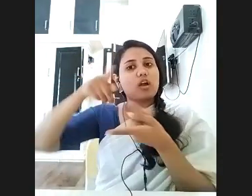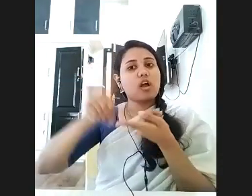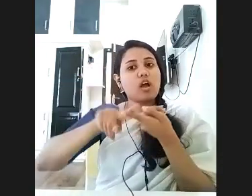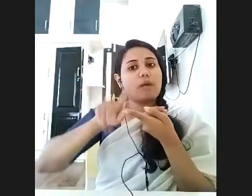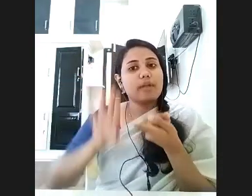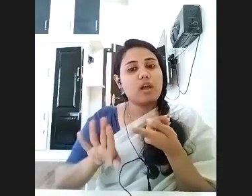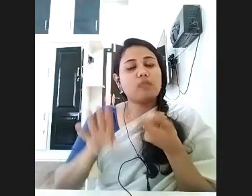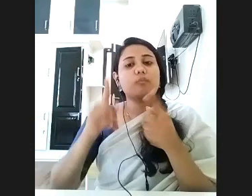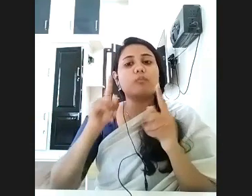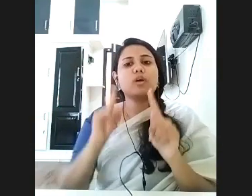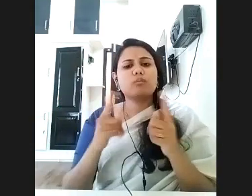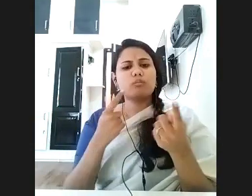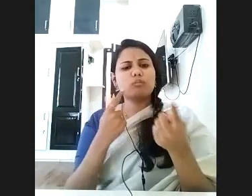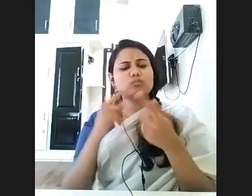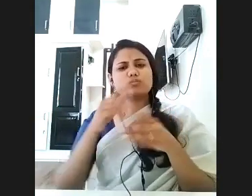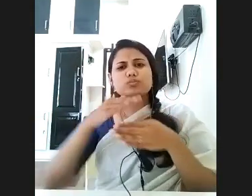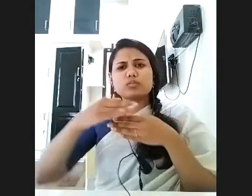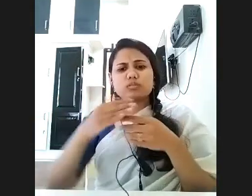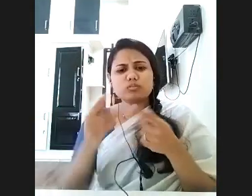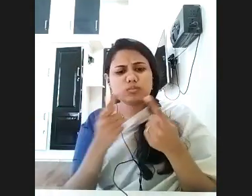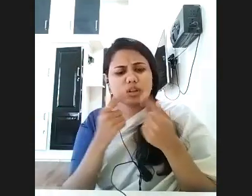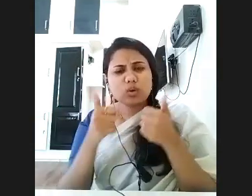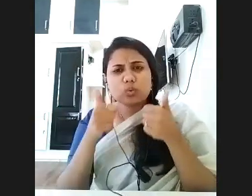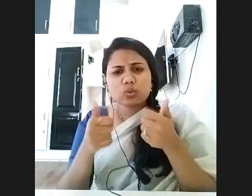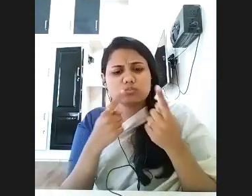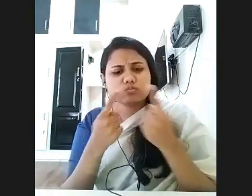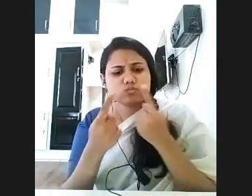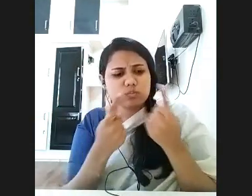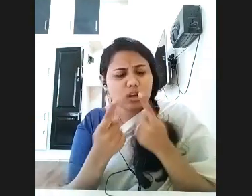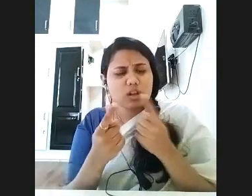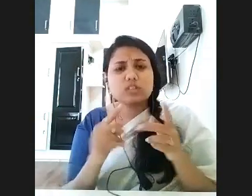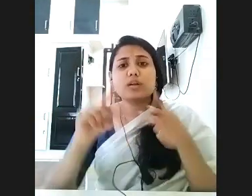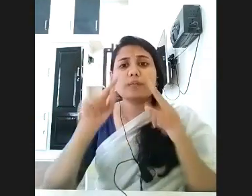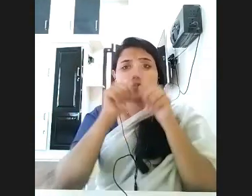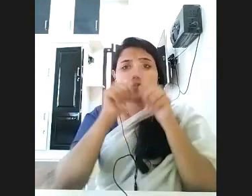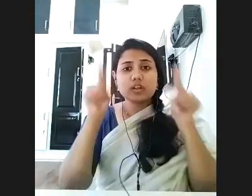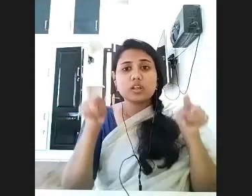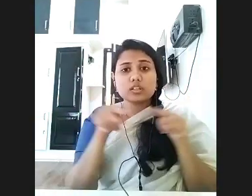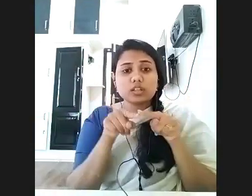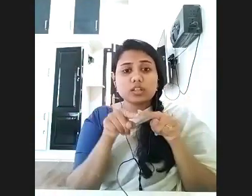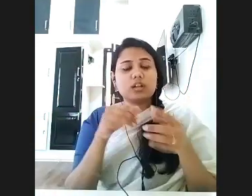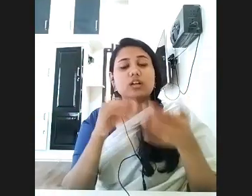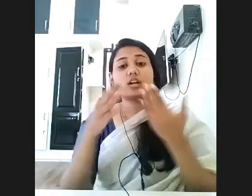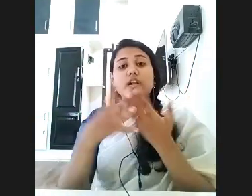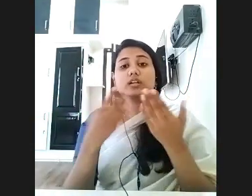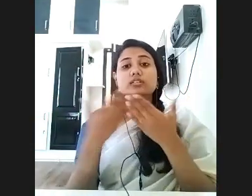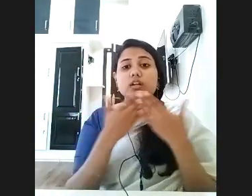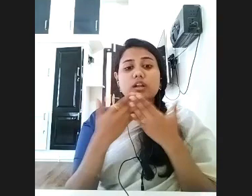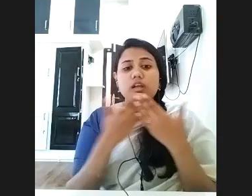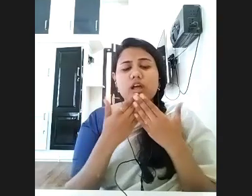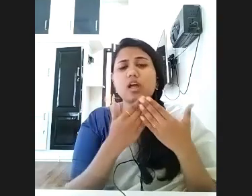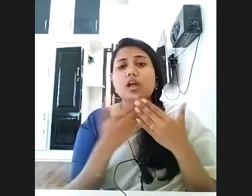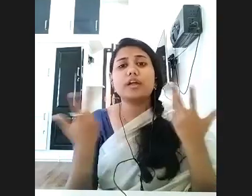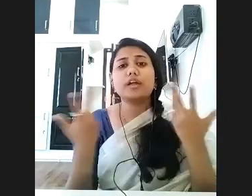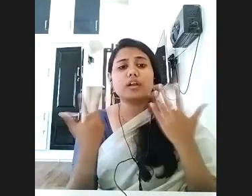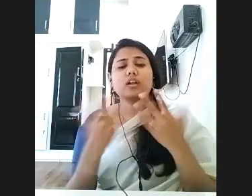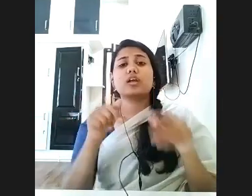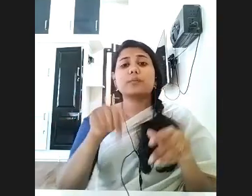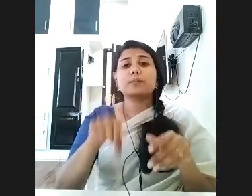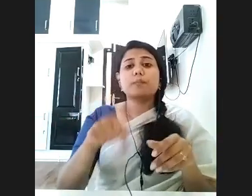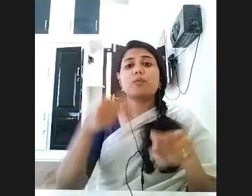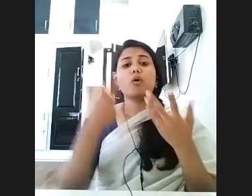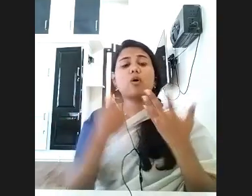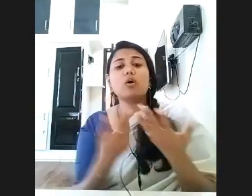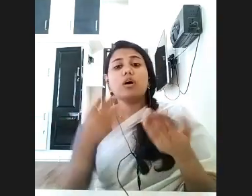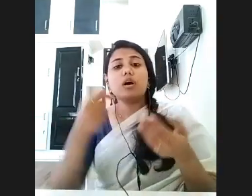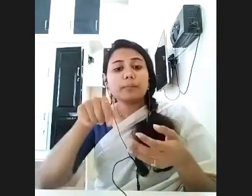ഒരു ഡയഗ്നോസിസിന് ഒരു ജനറ്റിക് സ്റ്റഡി ചെയ്യാനായിട്ട് ആരെയാണ് അപ്രോച്ച് ചെയ്യേണ്ടത്? ഒന്ന്, ഇപ്പോഴുള്ള ഈ അവൈലബിൾ മെഡിക്കേഷൻസ്